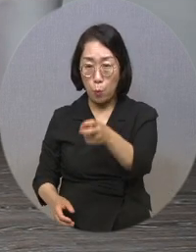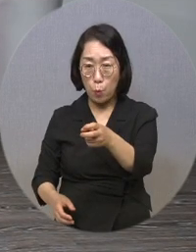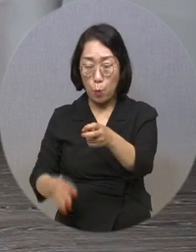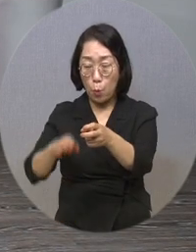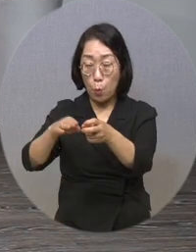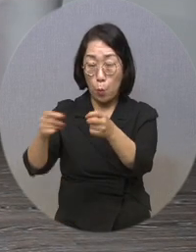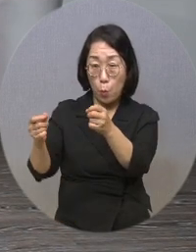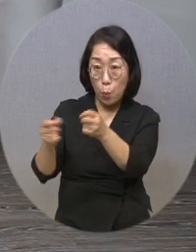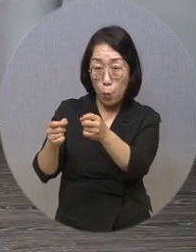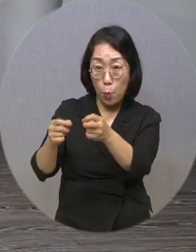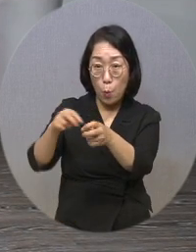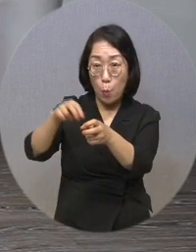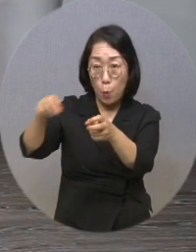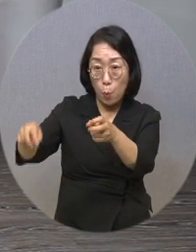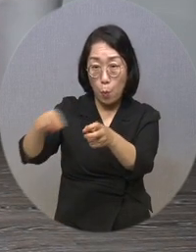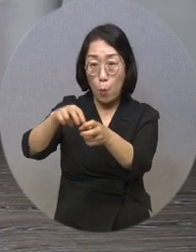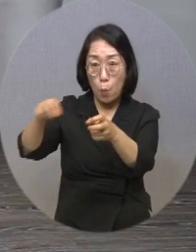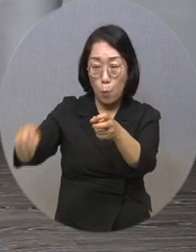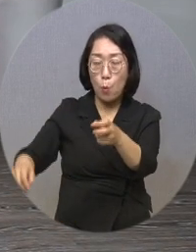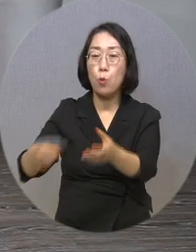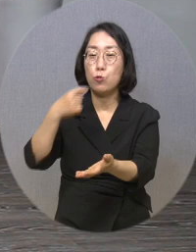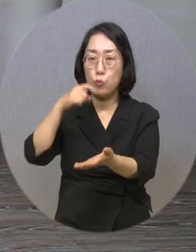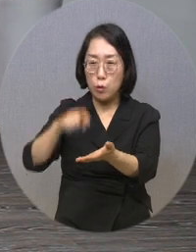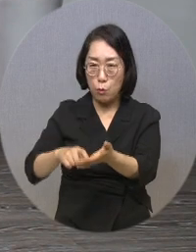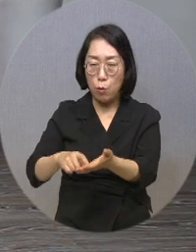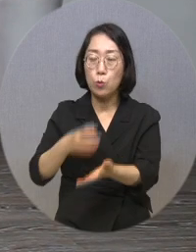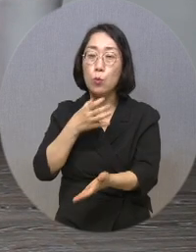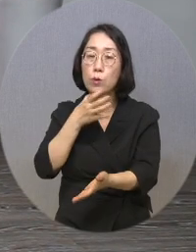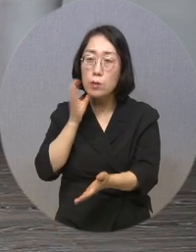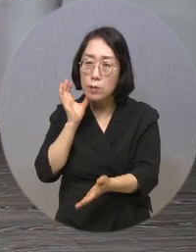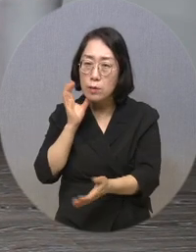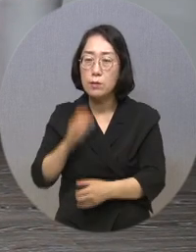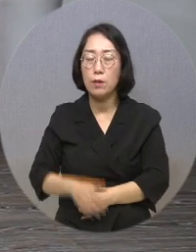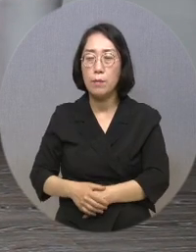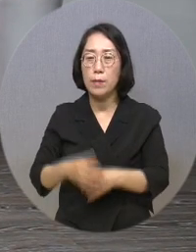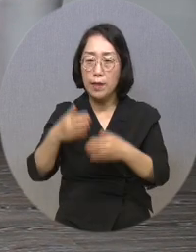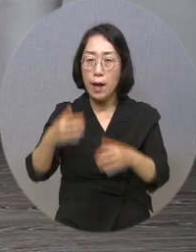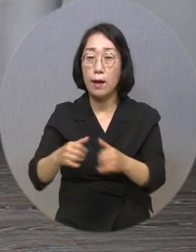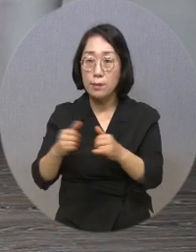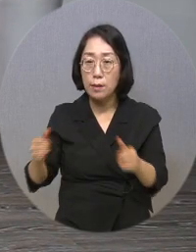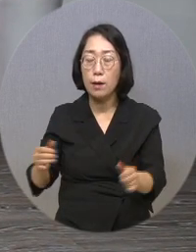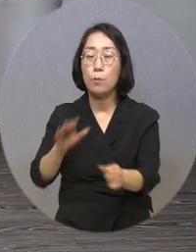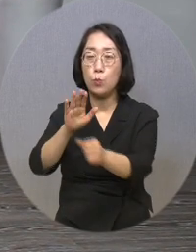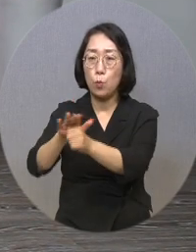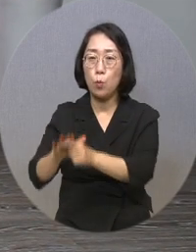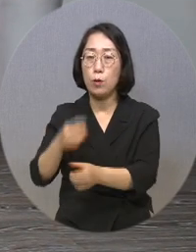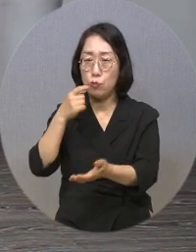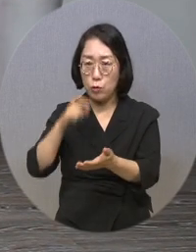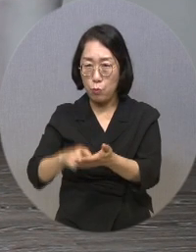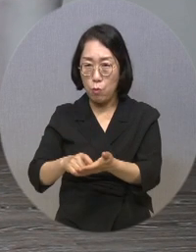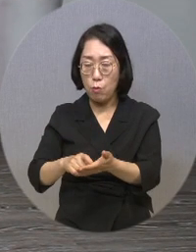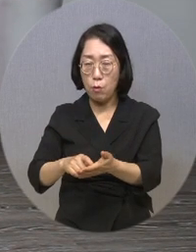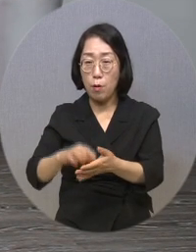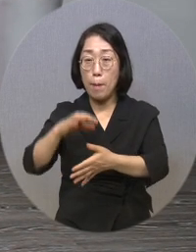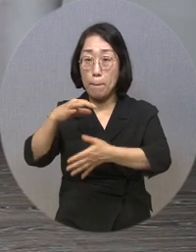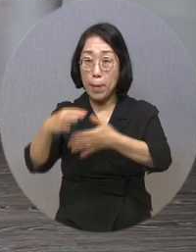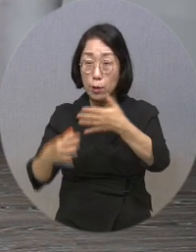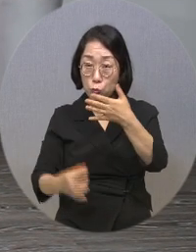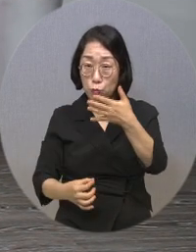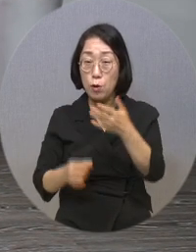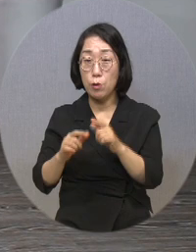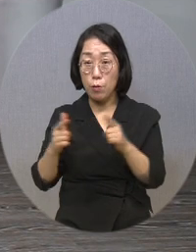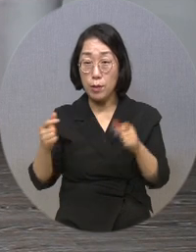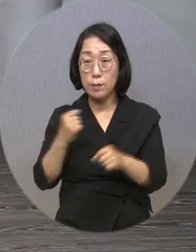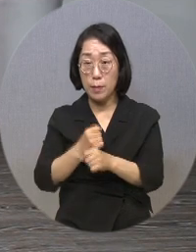수 있고 그 다음에 노약자들을 위한 서비스가 될 수 있다고 해서 매뉴얼을 만들게 됐고 그 매뉴얼이 지금 실행 단계에서